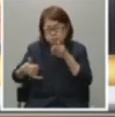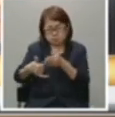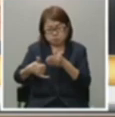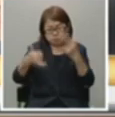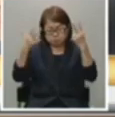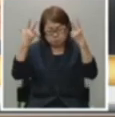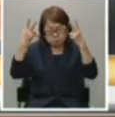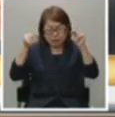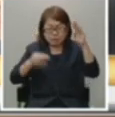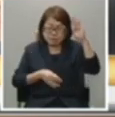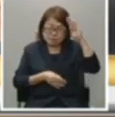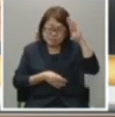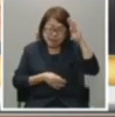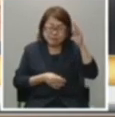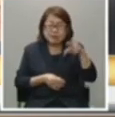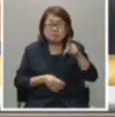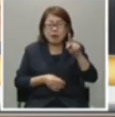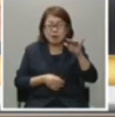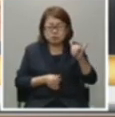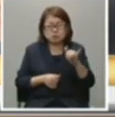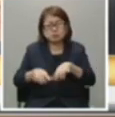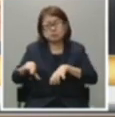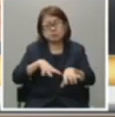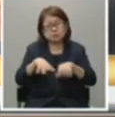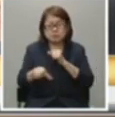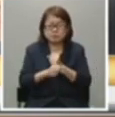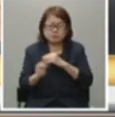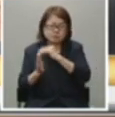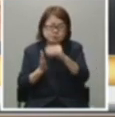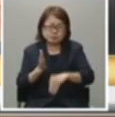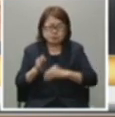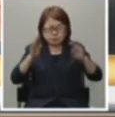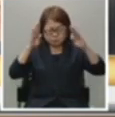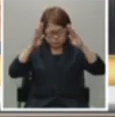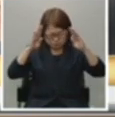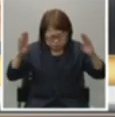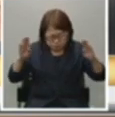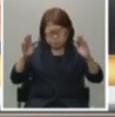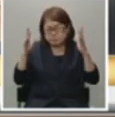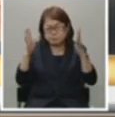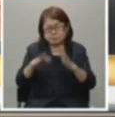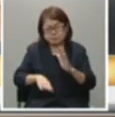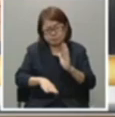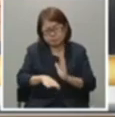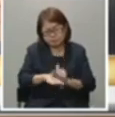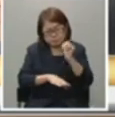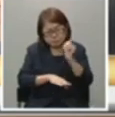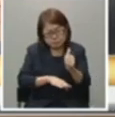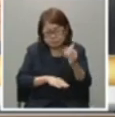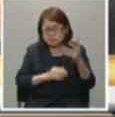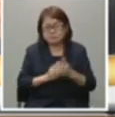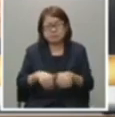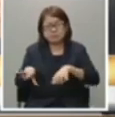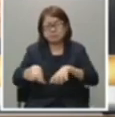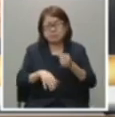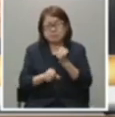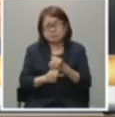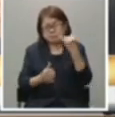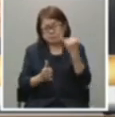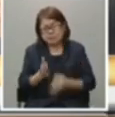าบริหารราชการแผ่นดินโดยขาดความรู้ความสามารถผิดพลาดบกพร่องอย่างร้ายแร